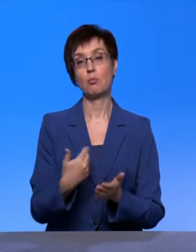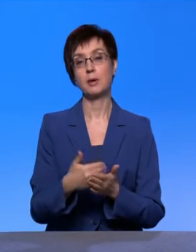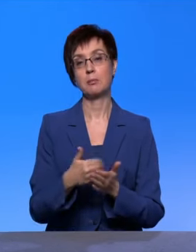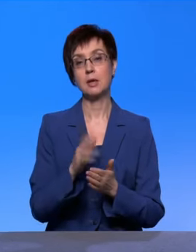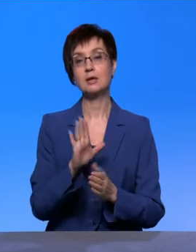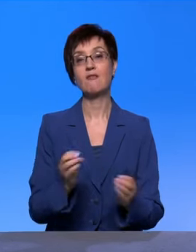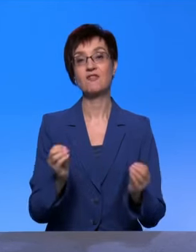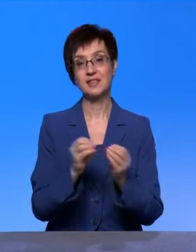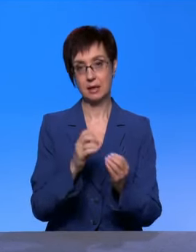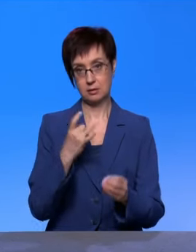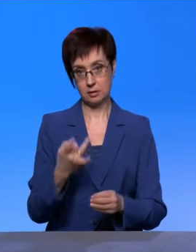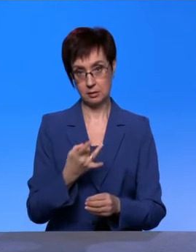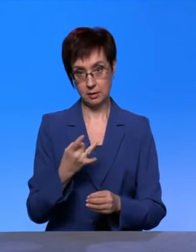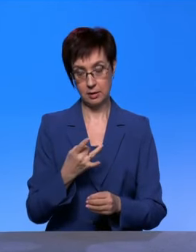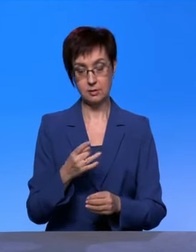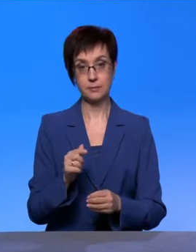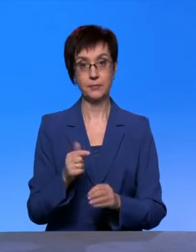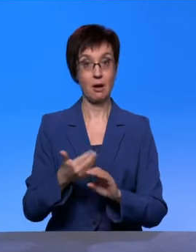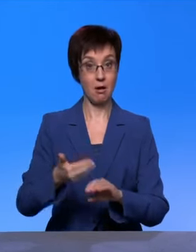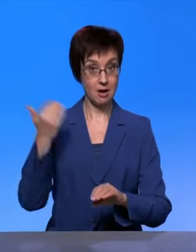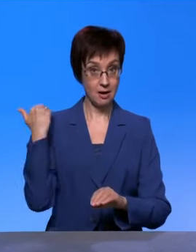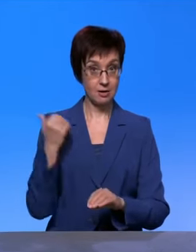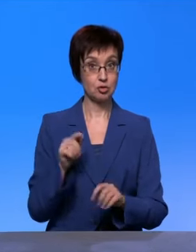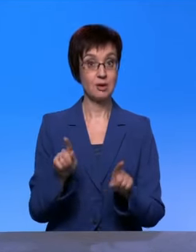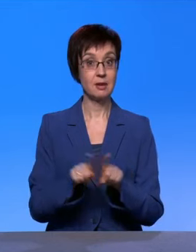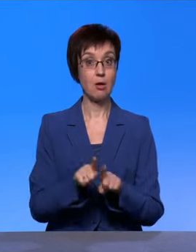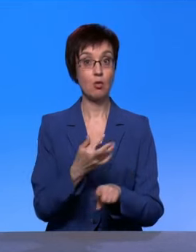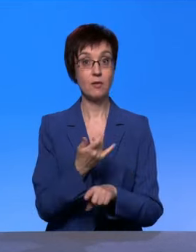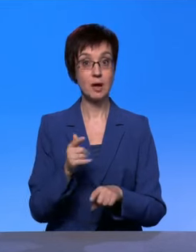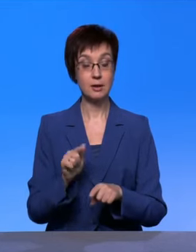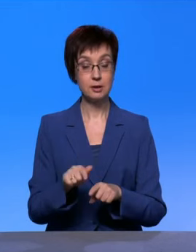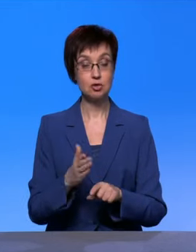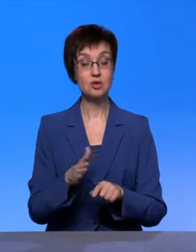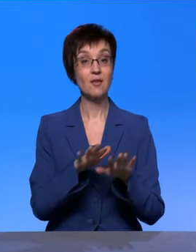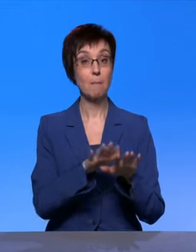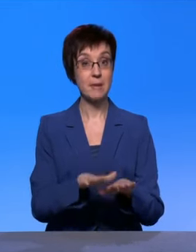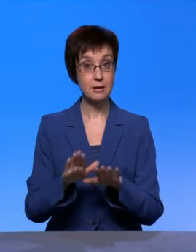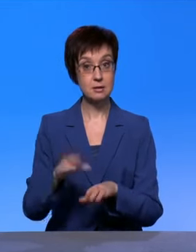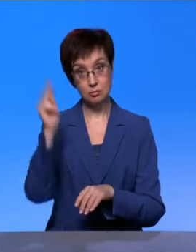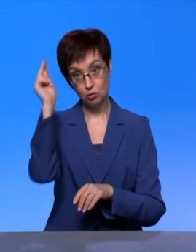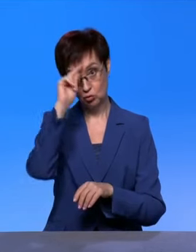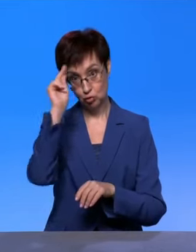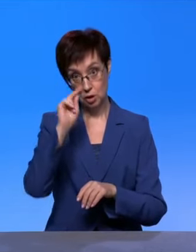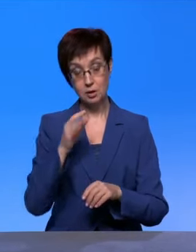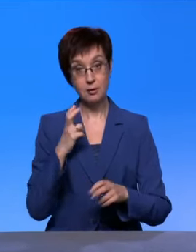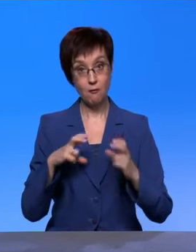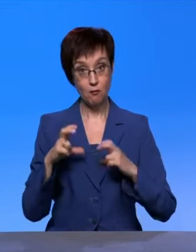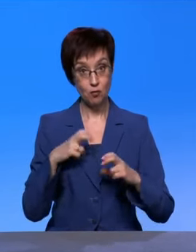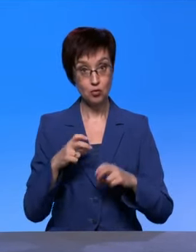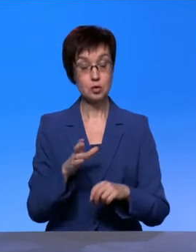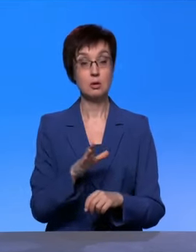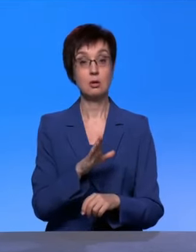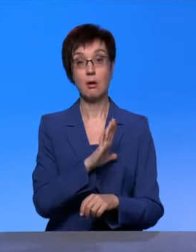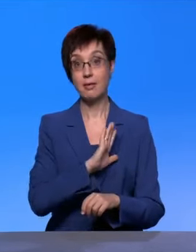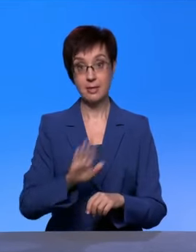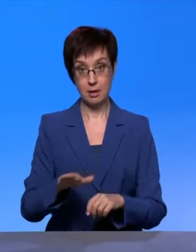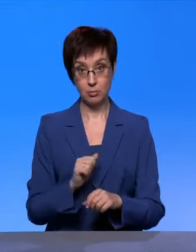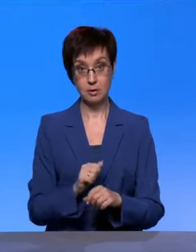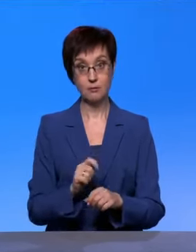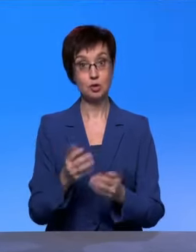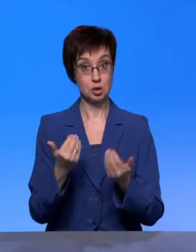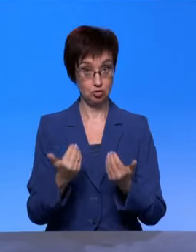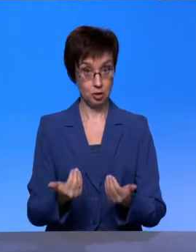в вузах никогда, вот как сейчас. То есть у нас бюджетных мест примерно это половина от числа выпускников, если не